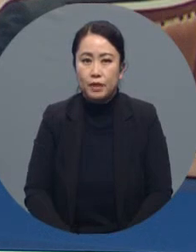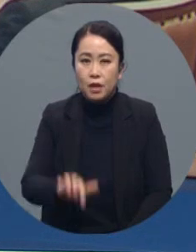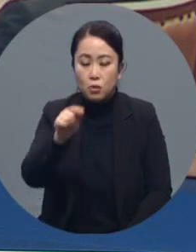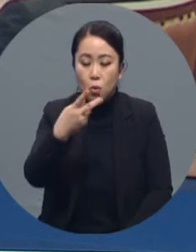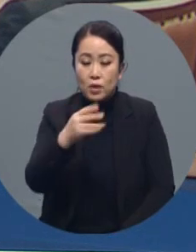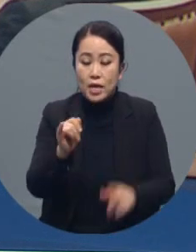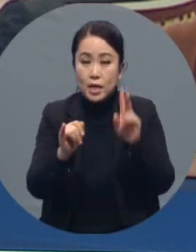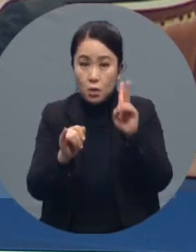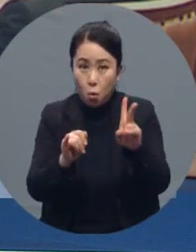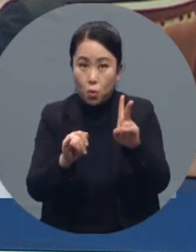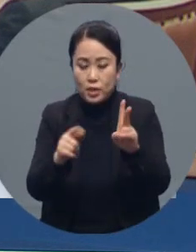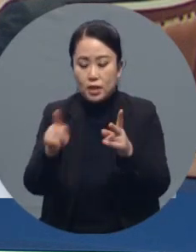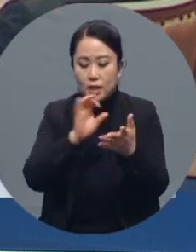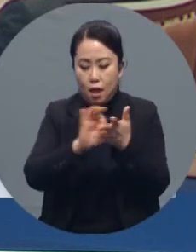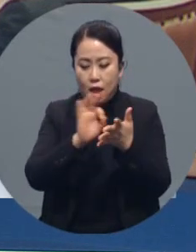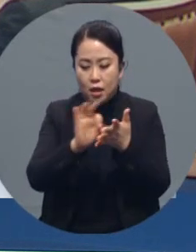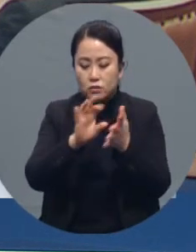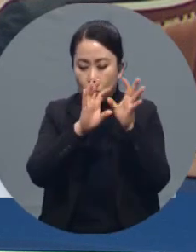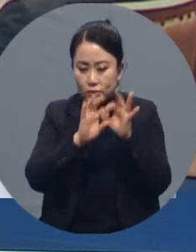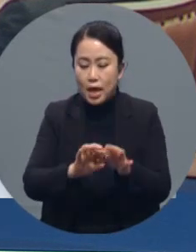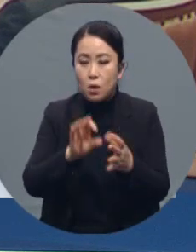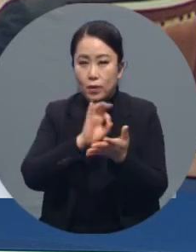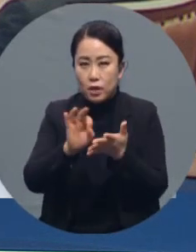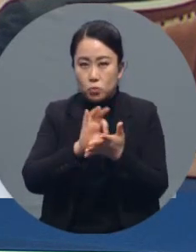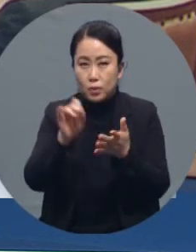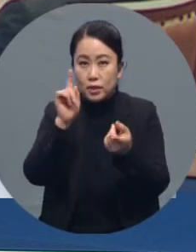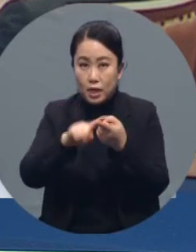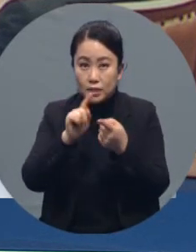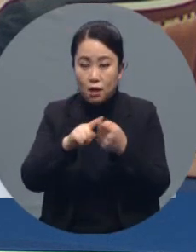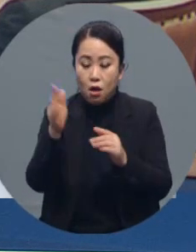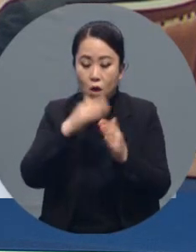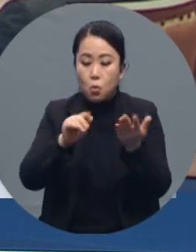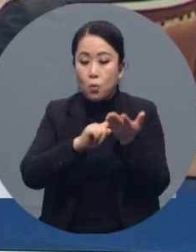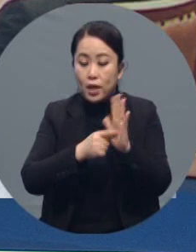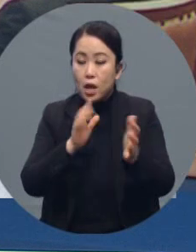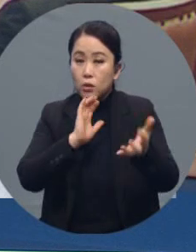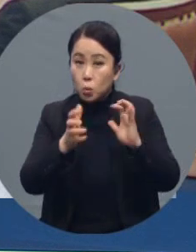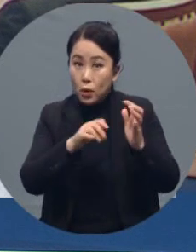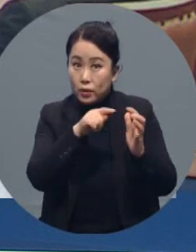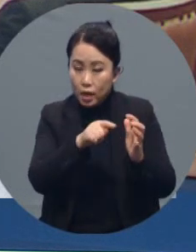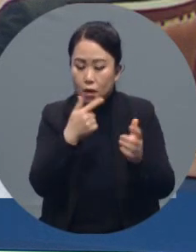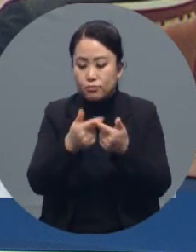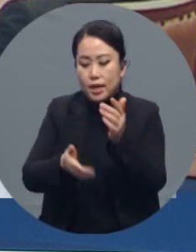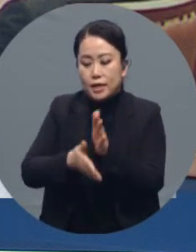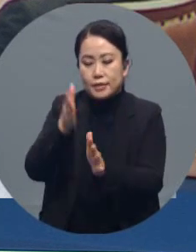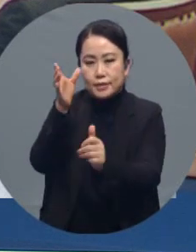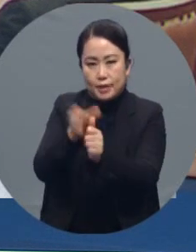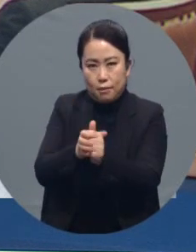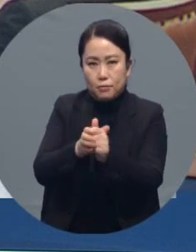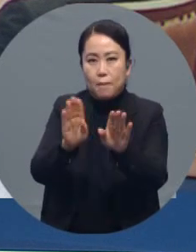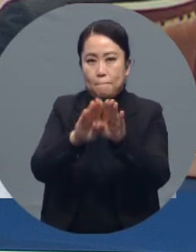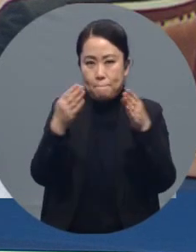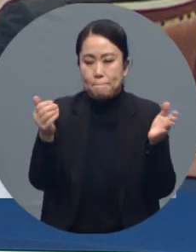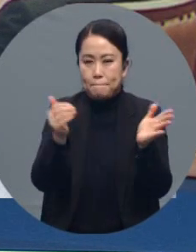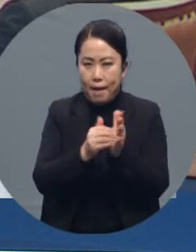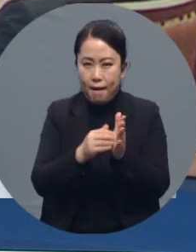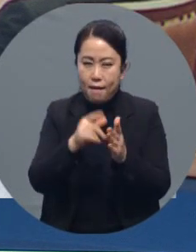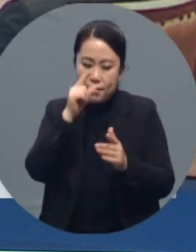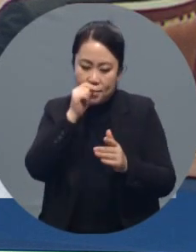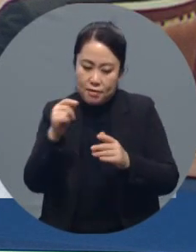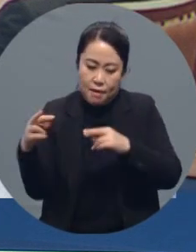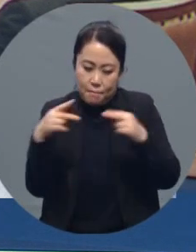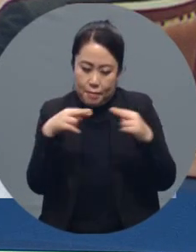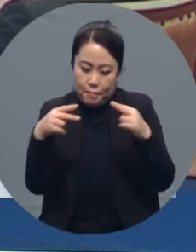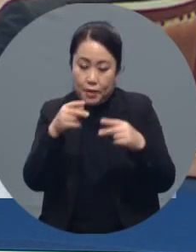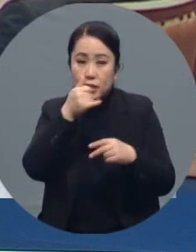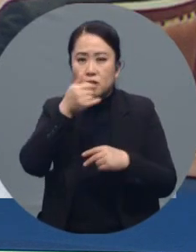고리 2호기의 계속 운전에 대한 공개 토론회가 오늘 부산시 주최로 열렸습니다. 찬반 측이 날선 토론을 이어갔지만 결국